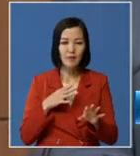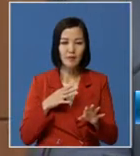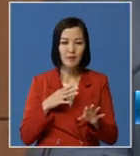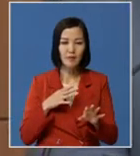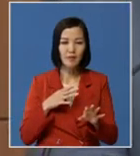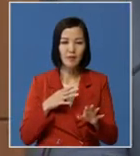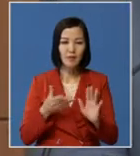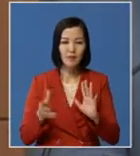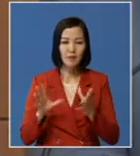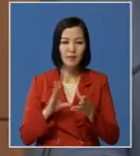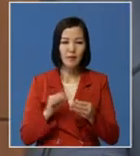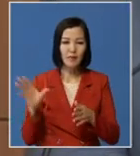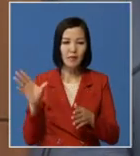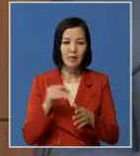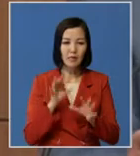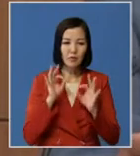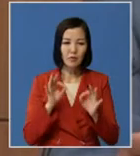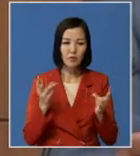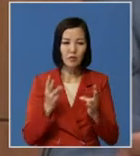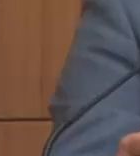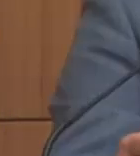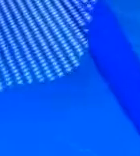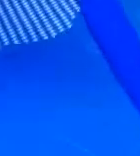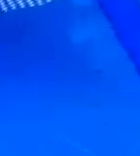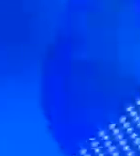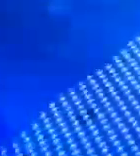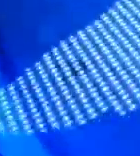орналастырды. Барлығын заңдылықты сақтауға шақырды.